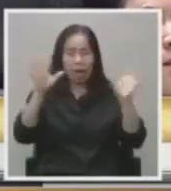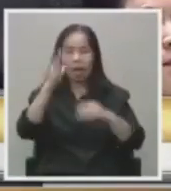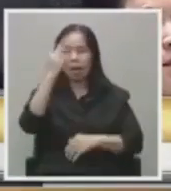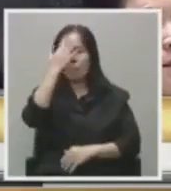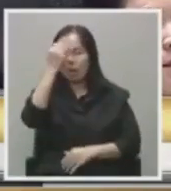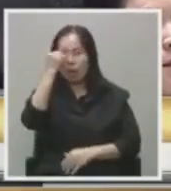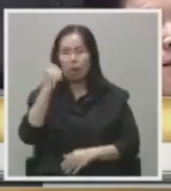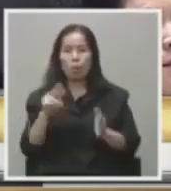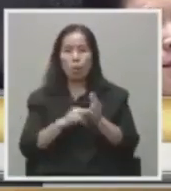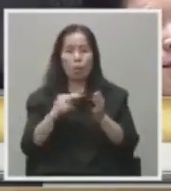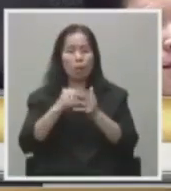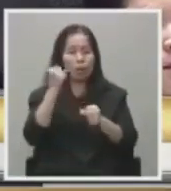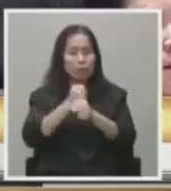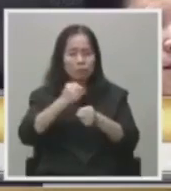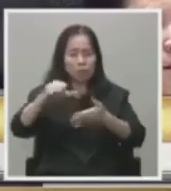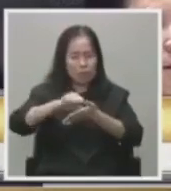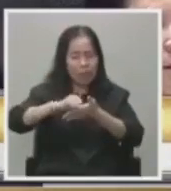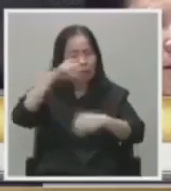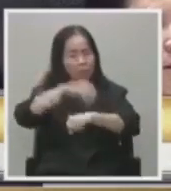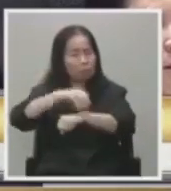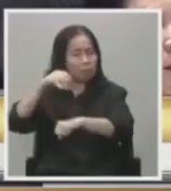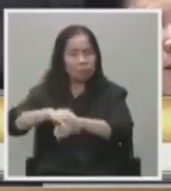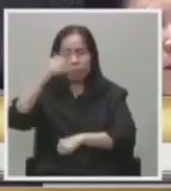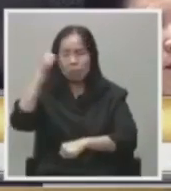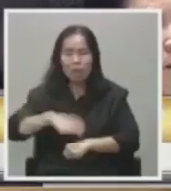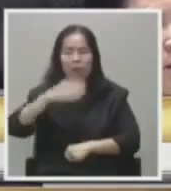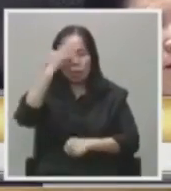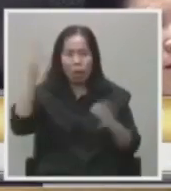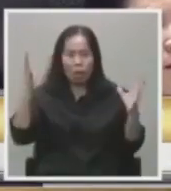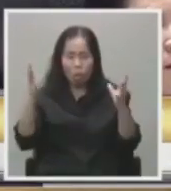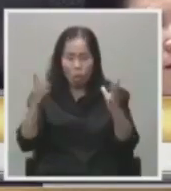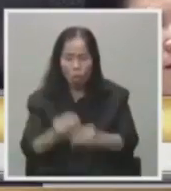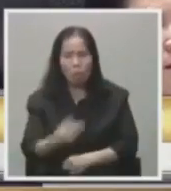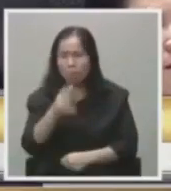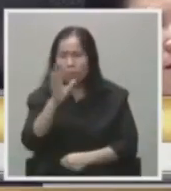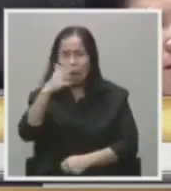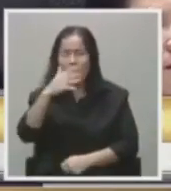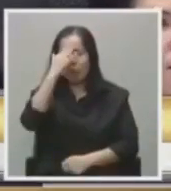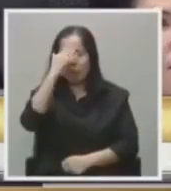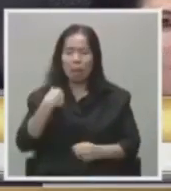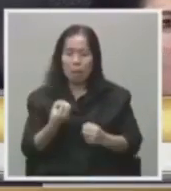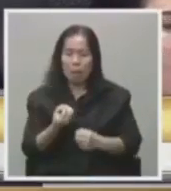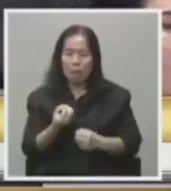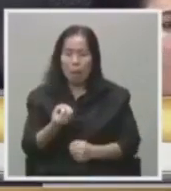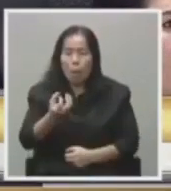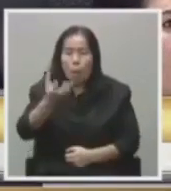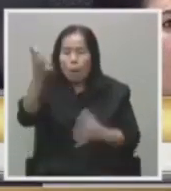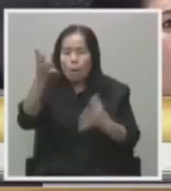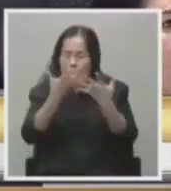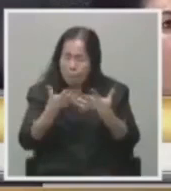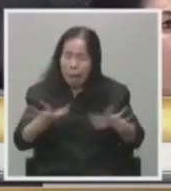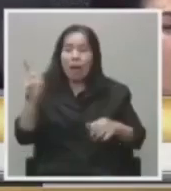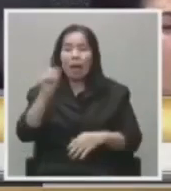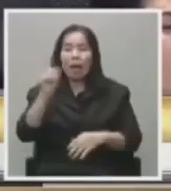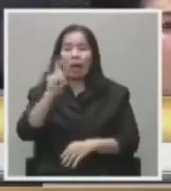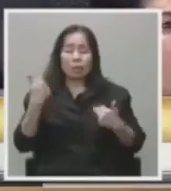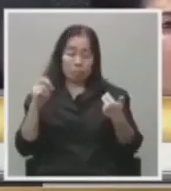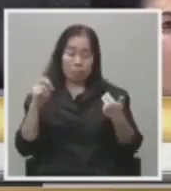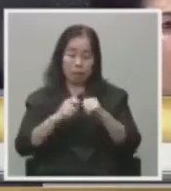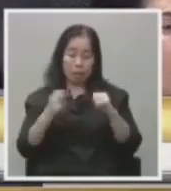ล่านี้ถึงไม่จัดการให้มันเรียบร้อยหรือให้มันน้อยลงมันมากขึ้นทุกทีปัญหาทุกวันนี้